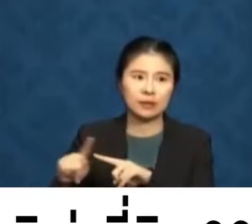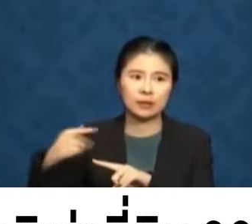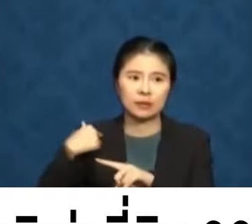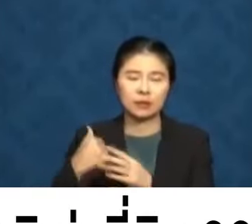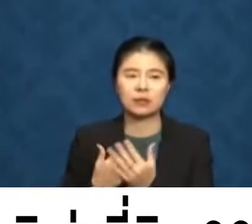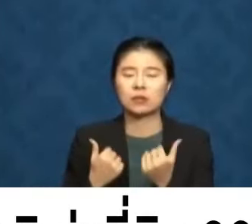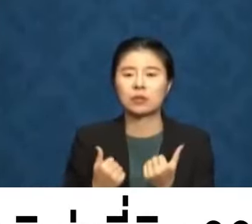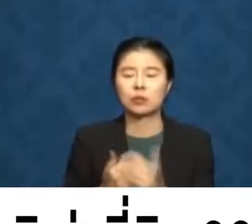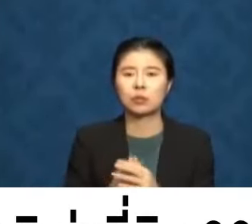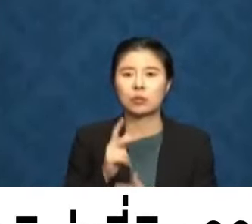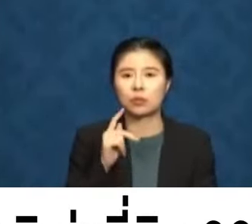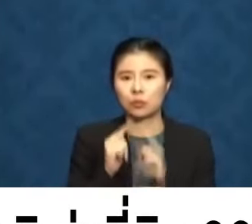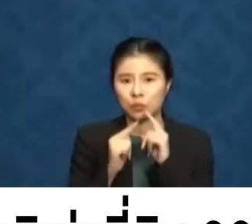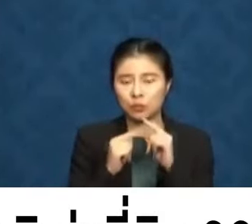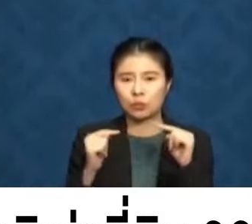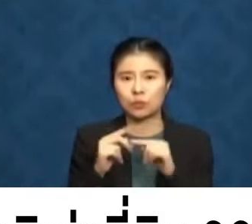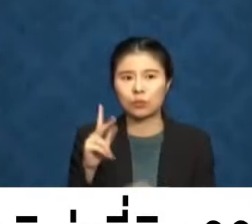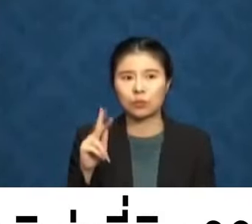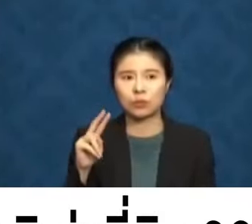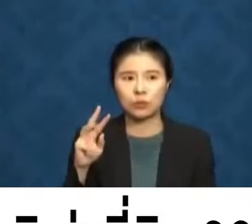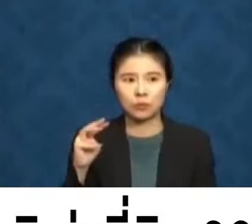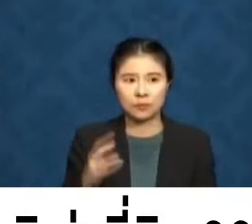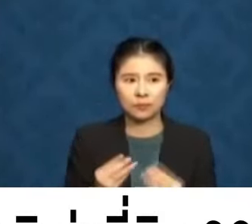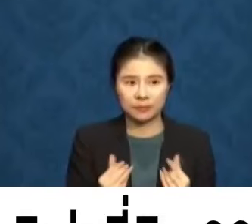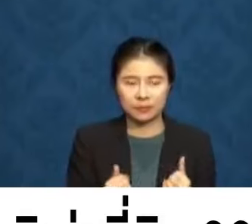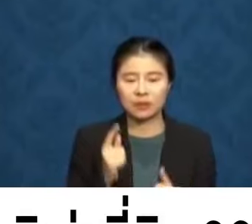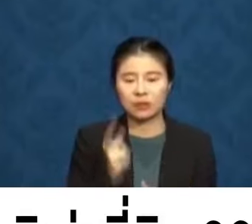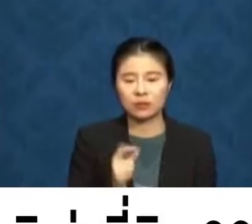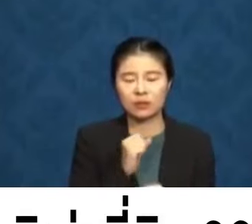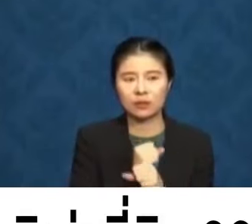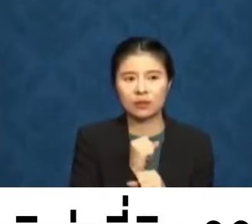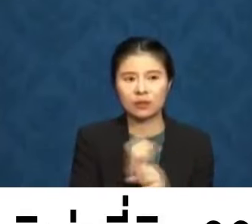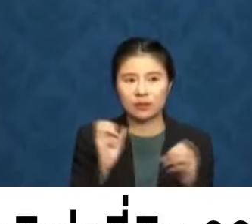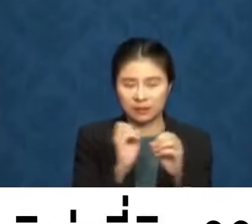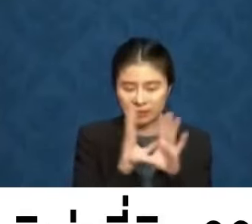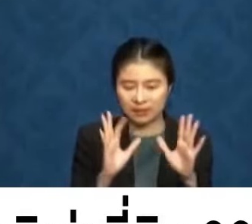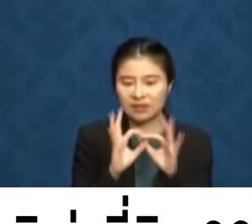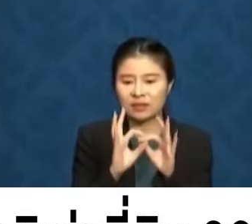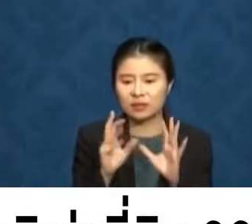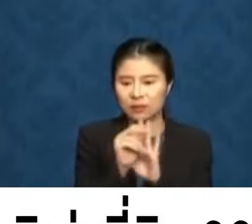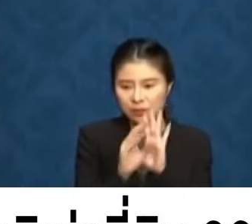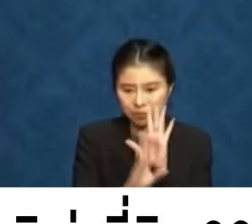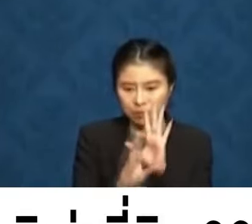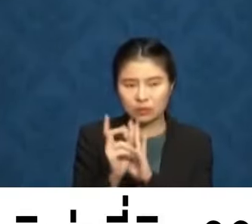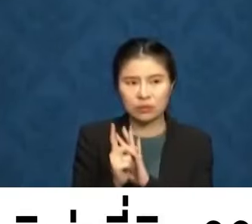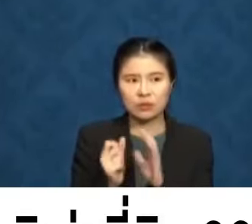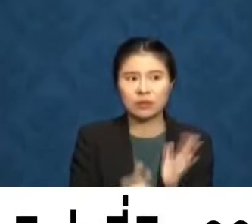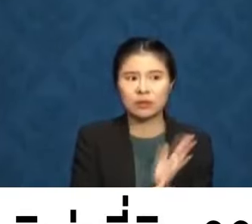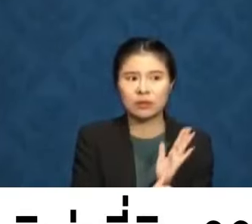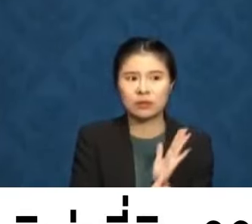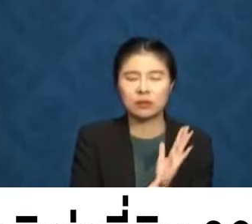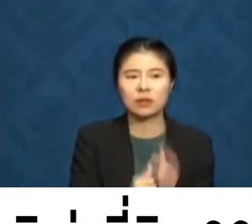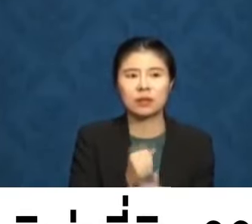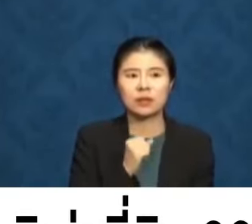ตนมองว่ากฎหมายเหล่านี้ตายตัวไม่ได้ก็ต้องปรับปรุงเปลี่ยนแปลงให้สอดคล้องกับภาวะเศรษฐกิจก่อนจะบอกนะฮะ